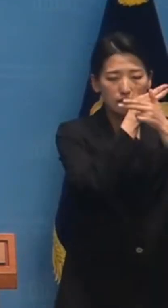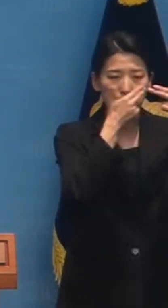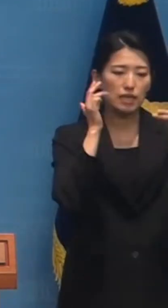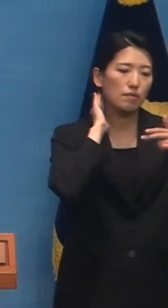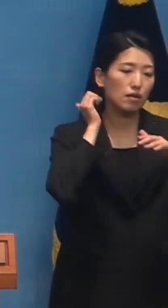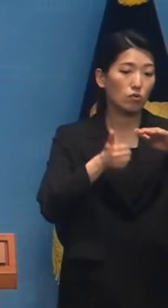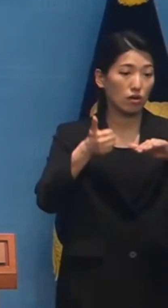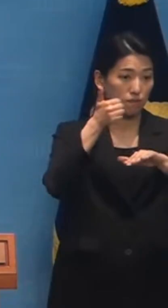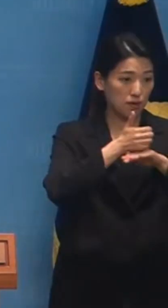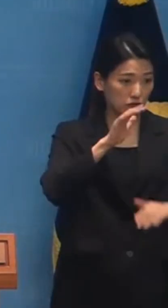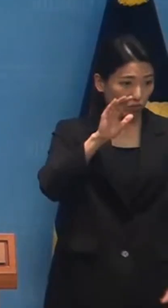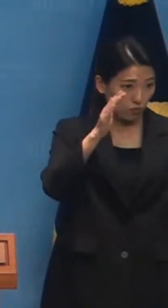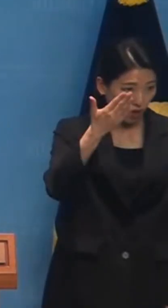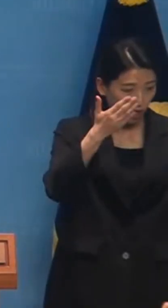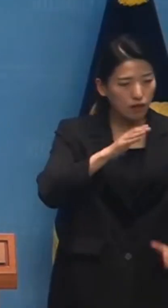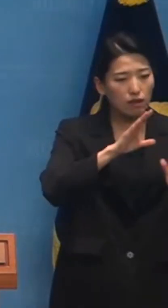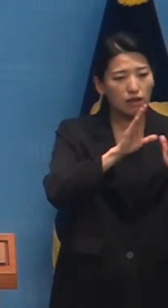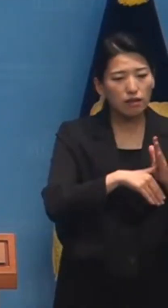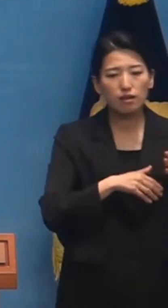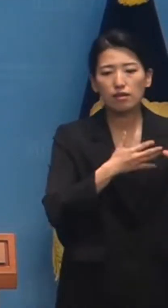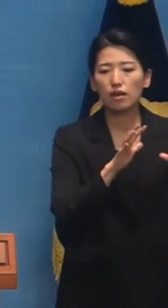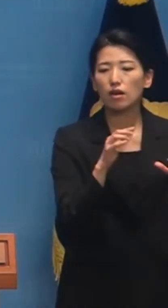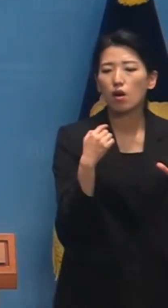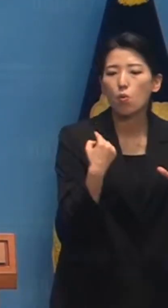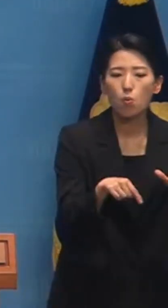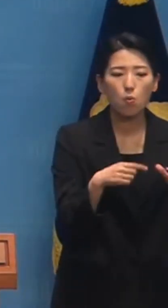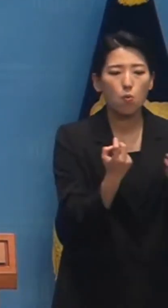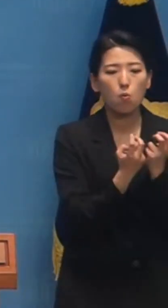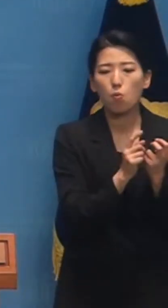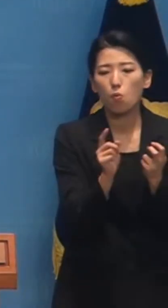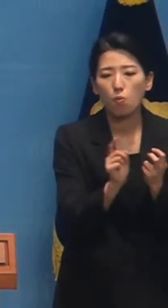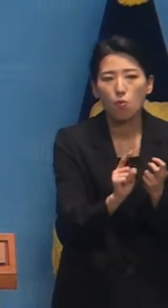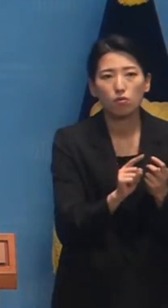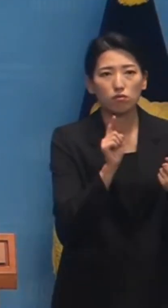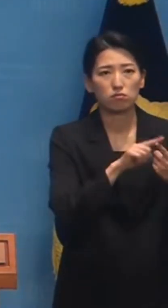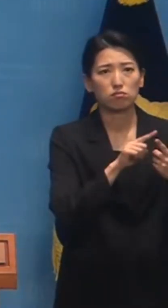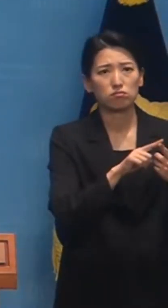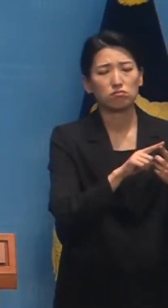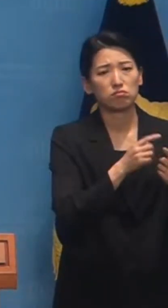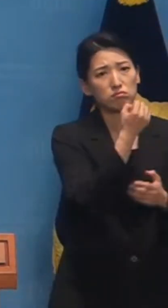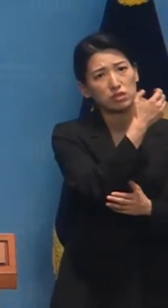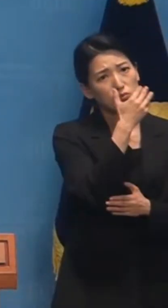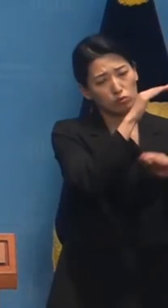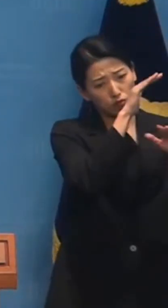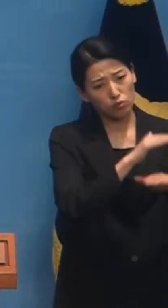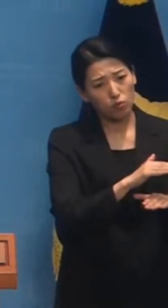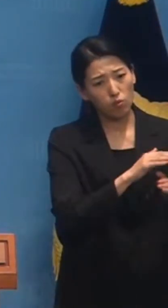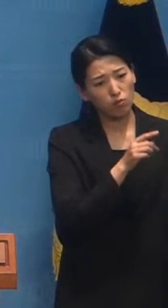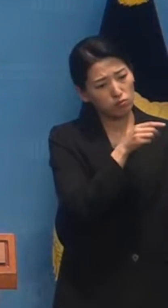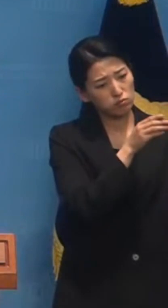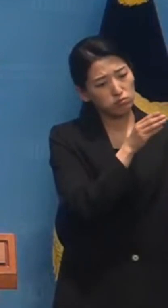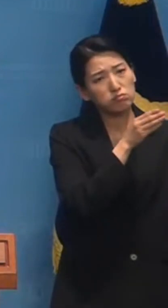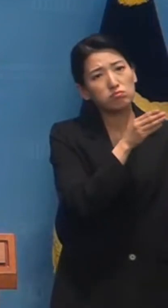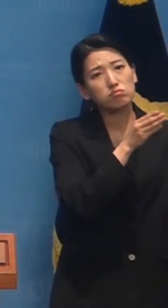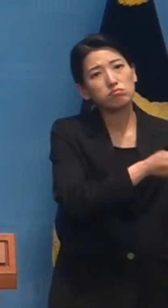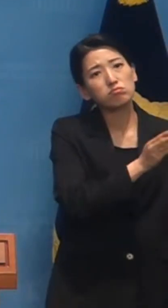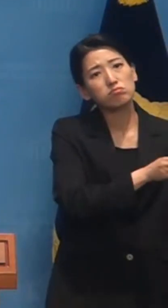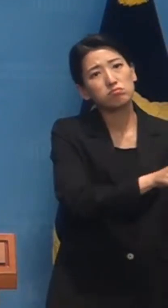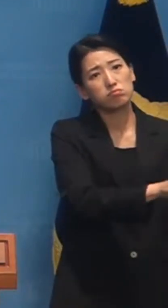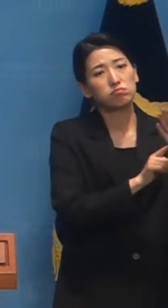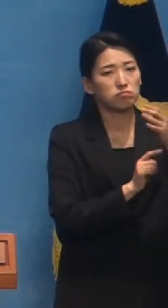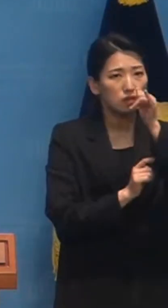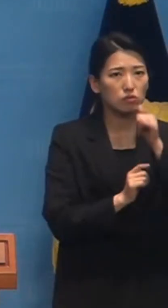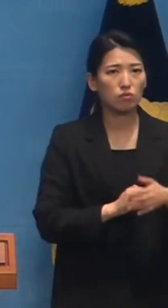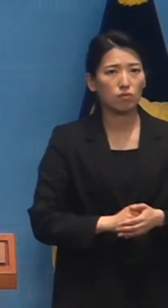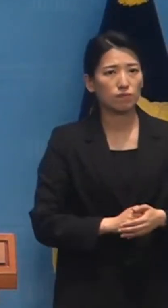반론권이 보장되지 않는 일방적인 시각에서 작성된 기사들로 구성되어 있습니다. 이에 따라 해당 시리즈